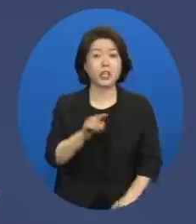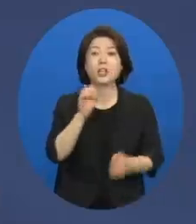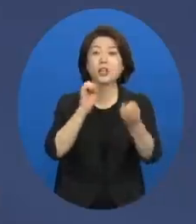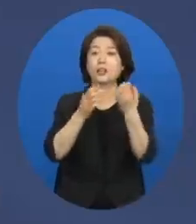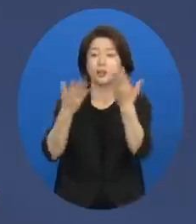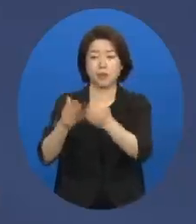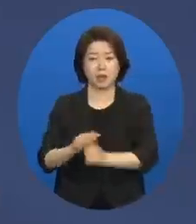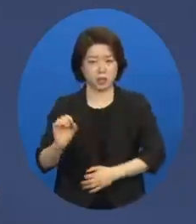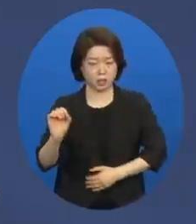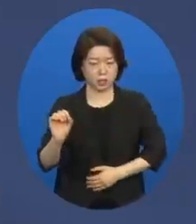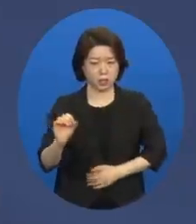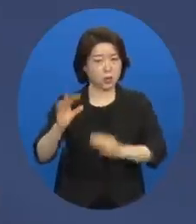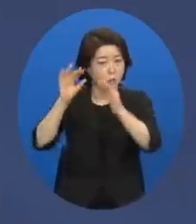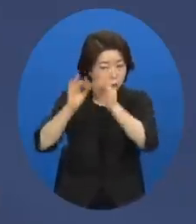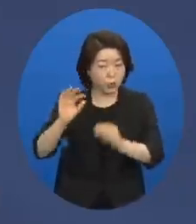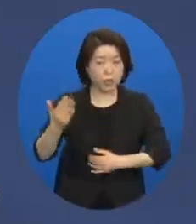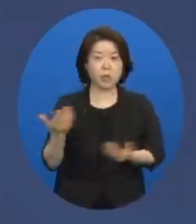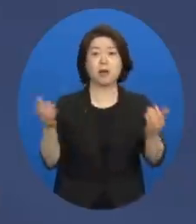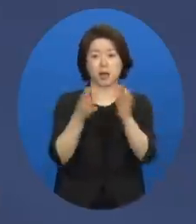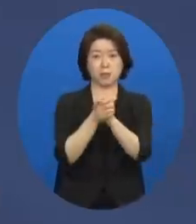동의가 되시면 아멘.